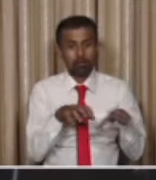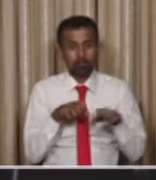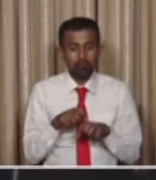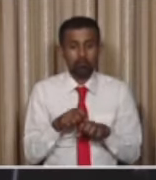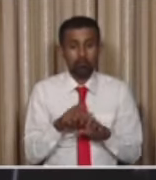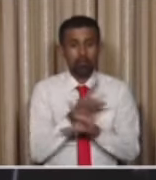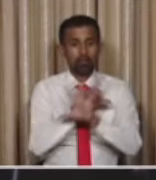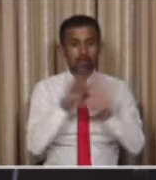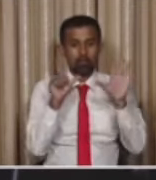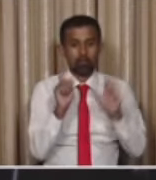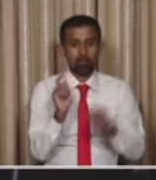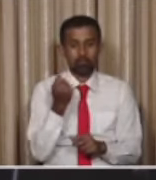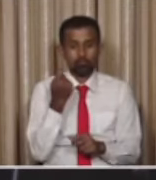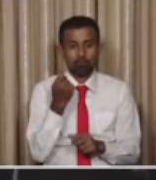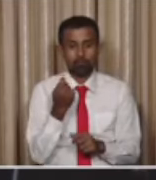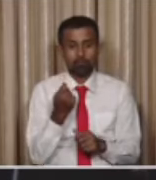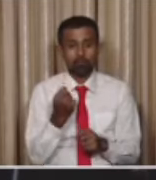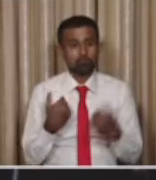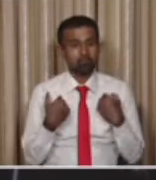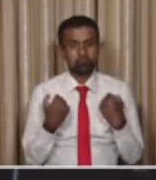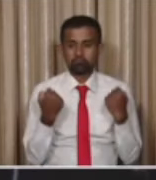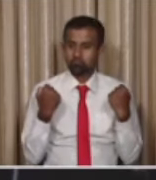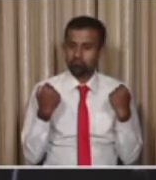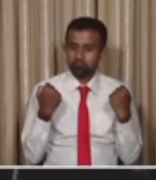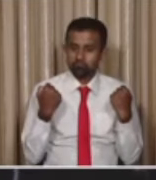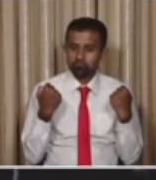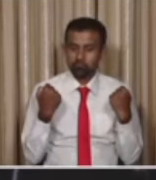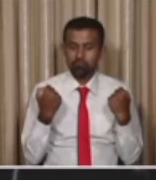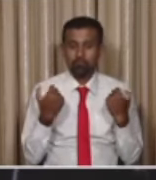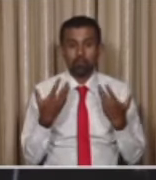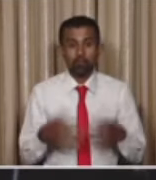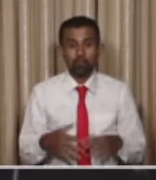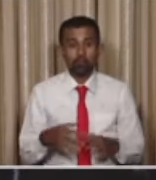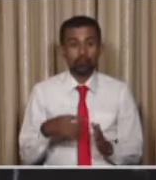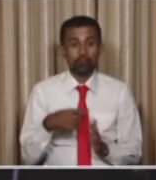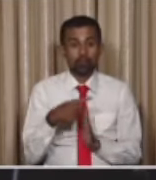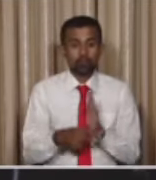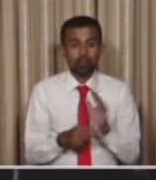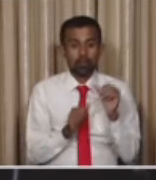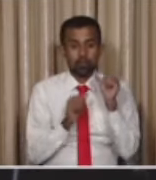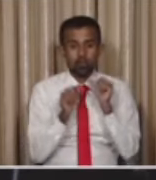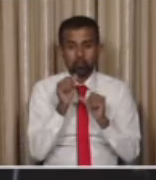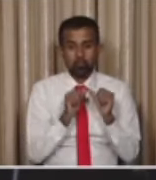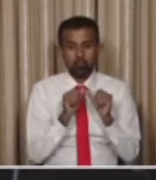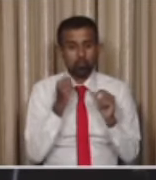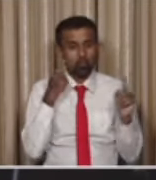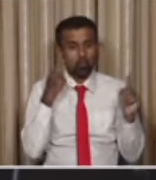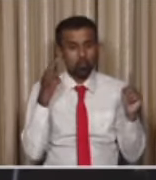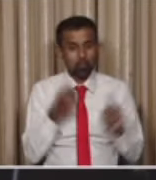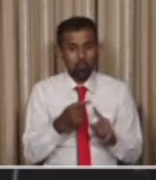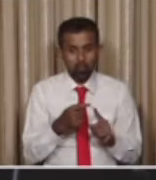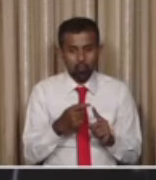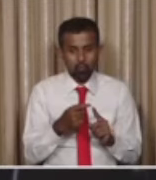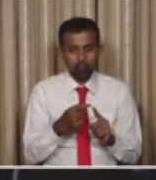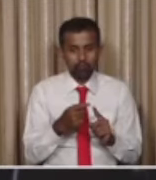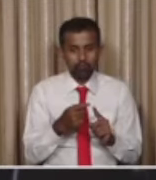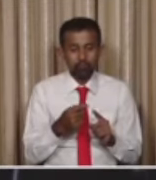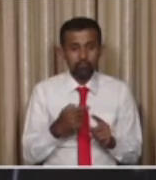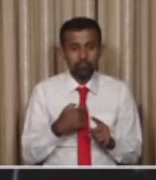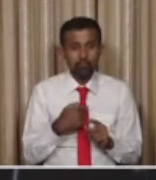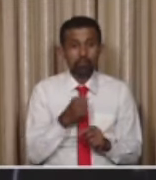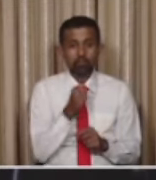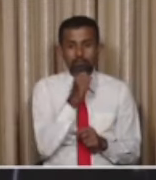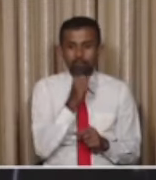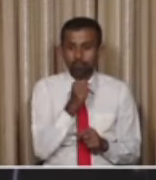ජය ගත්තේ ඊටාම විශාල හොඳ කාය ශක්තියක් තිබෙන නිසා මේ හෙළ ඔසු සම්බන්ධයෙන් ඒ අපේ මුතුන් මිත්තෝ